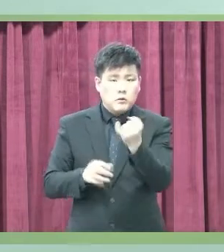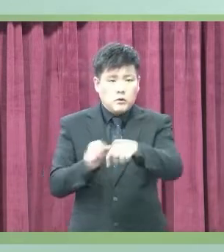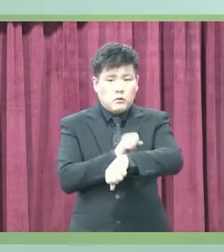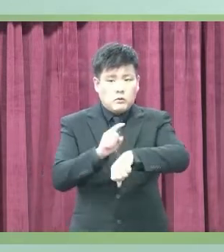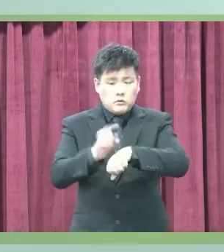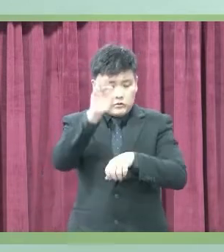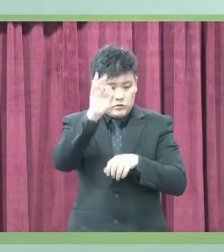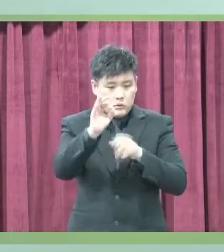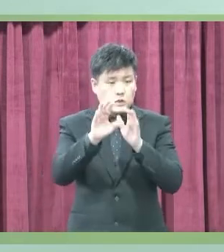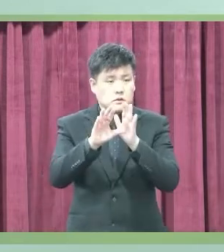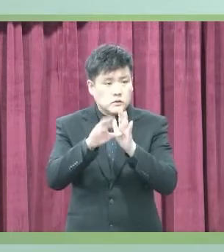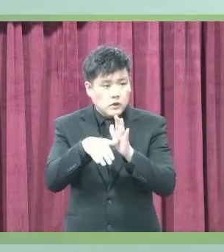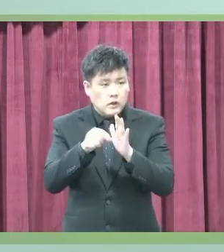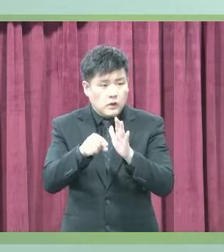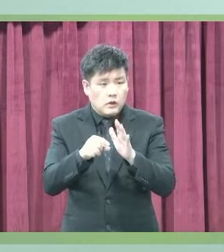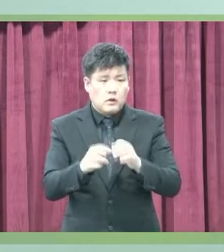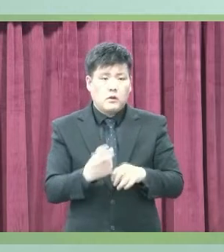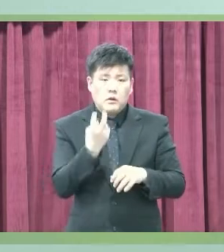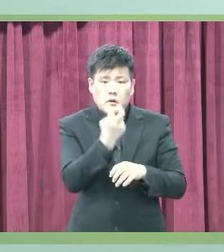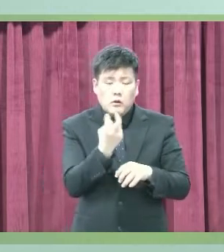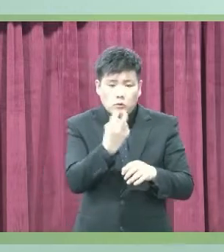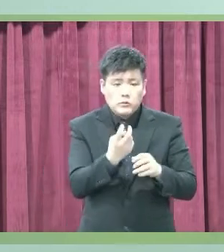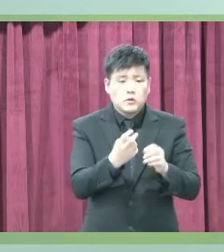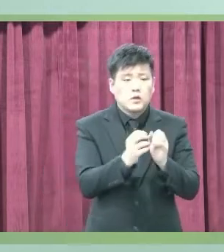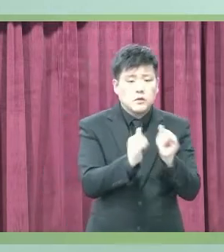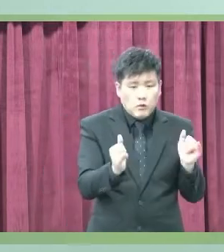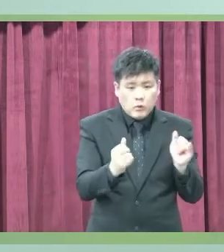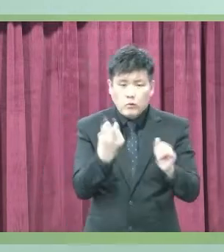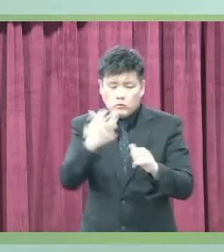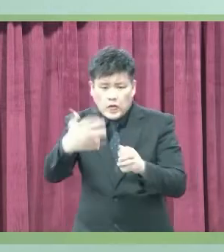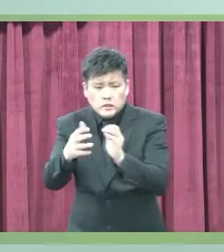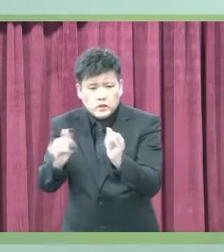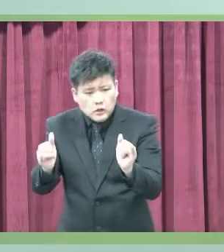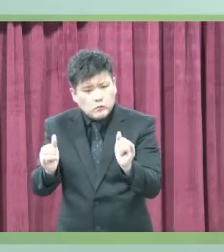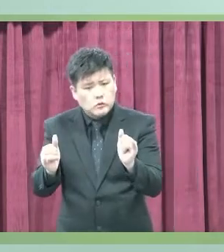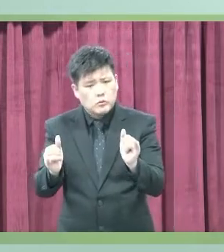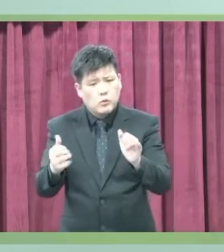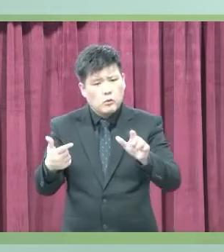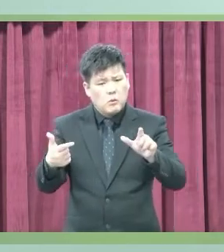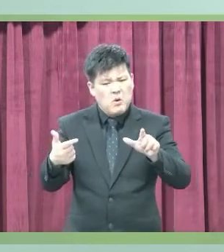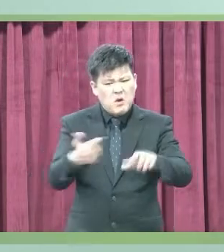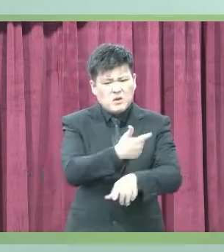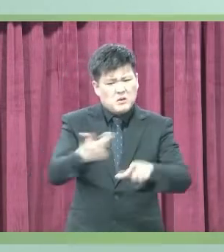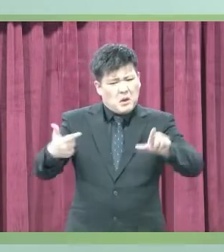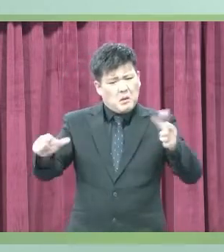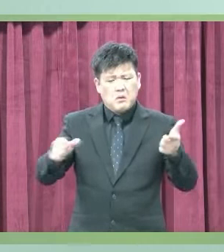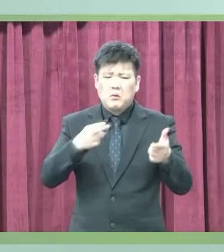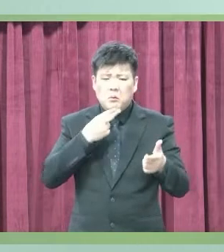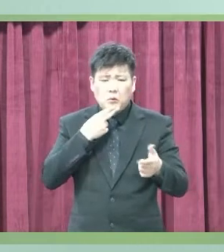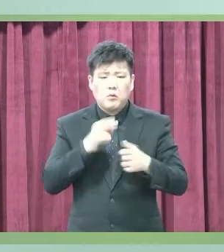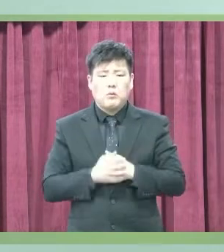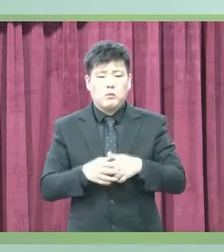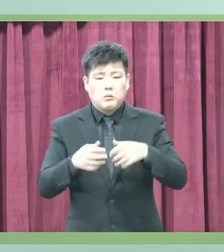때 검진 수검자와 미수검자의 차이는 큰 차이를 보이고 있지 않습니다. 의료보장 유형별로 봤을